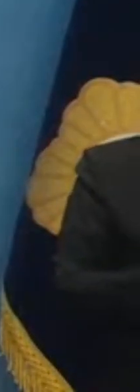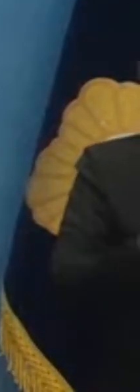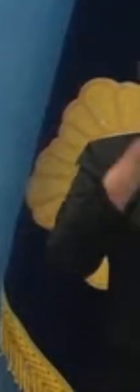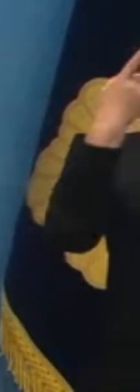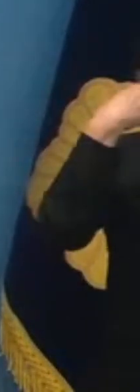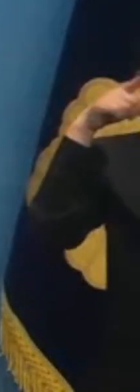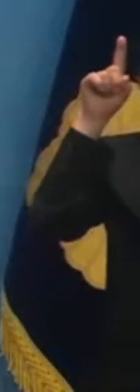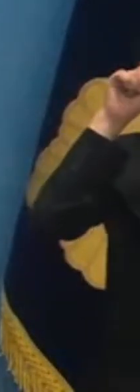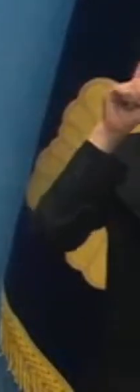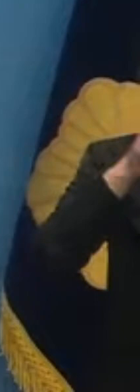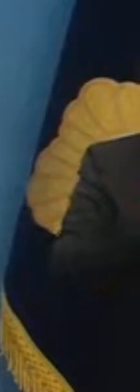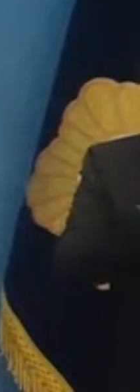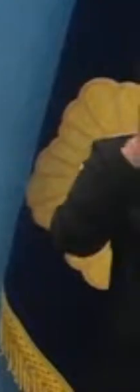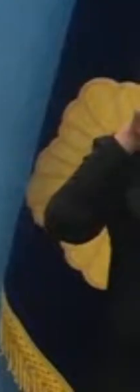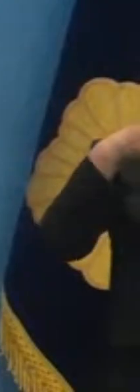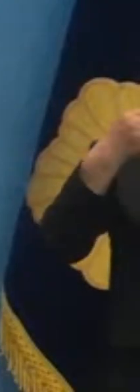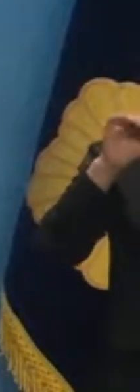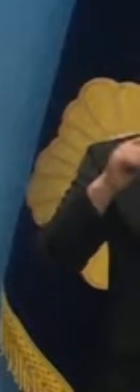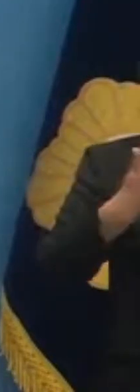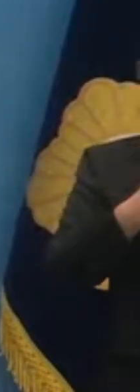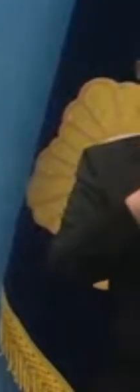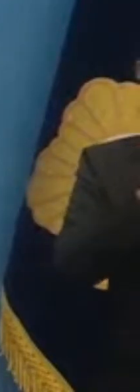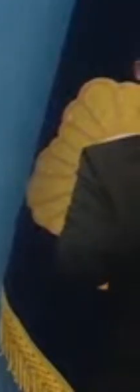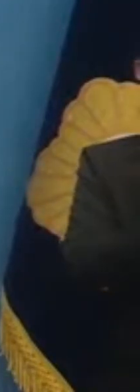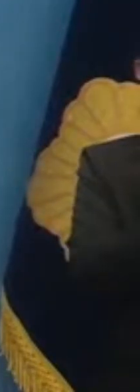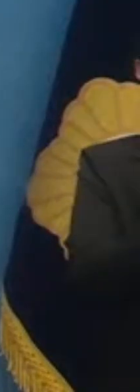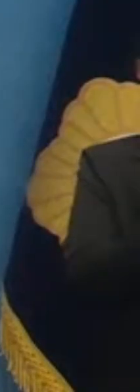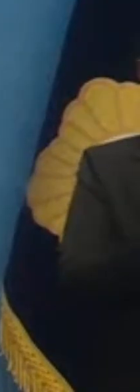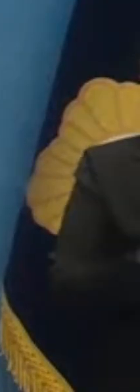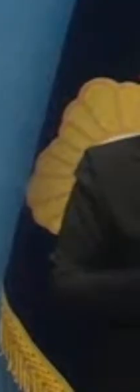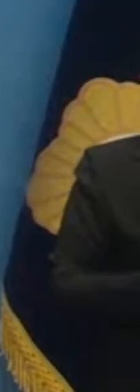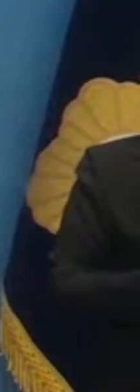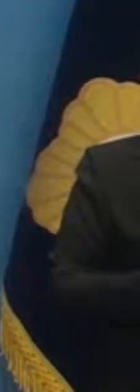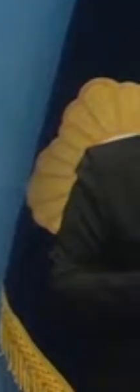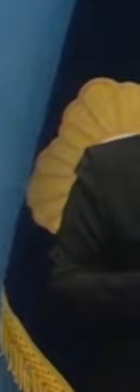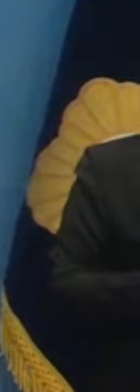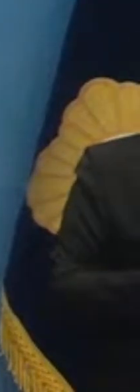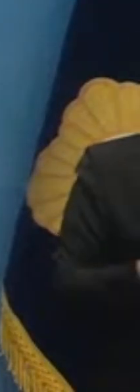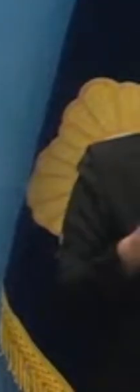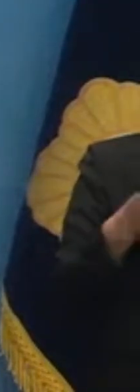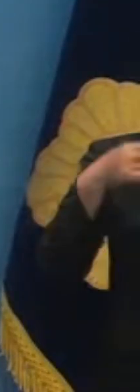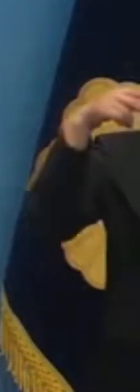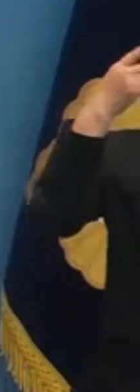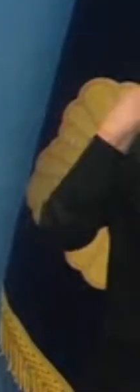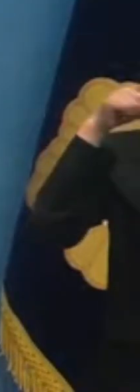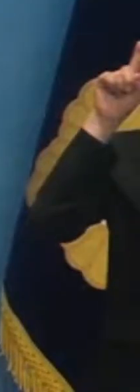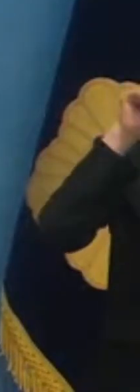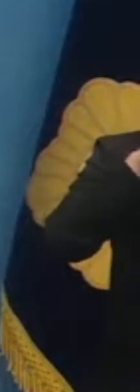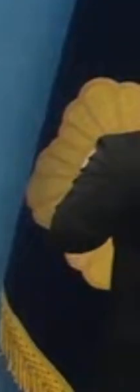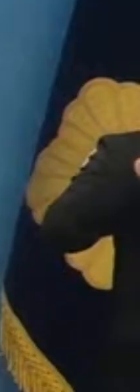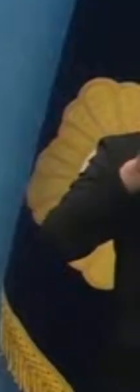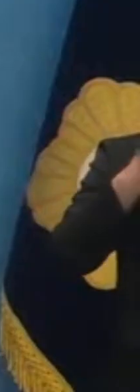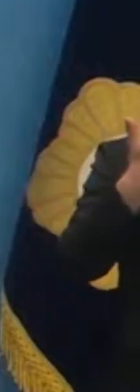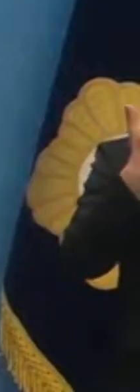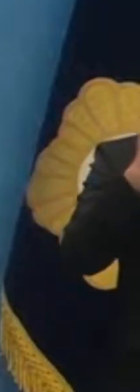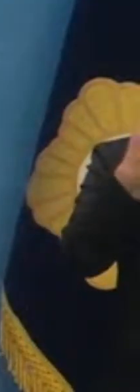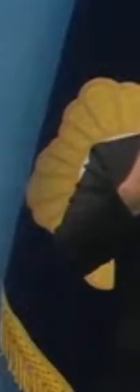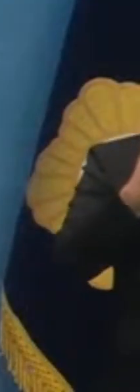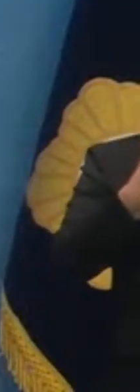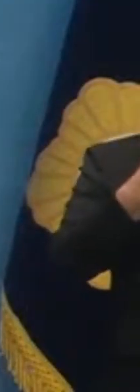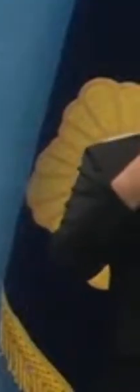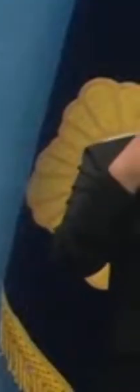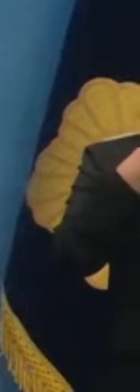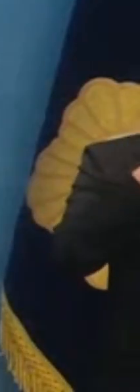소련의 독재자 러시아 푸틴이라는 표현입니다. 그러나 소련은 1991년 연방 붕괴가